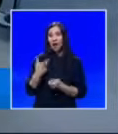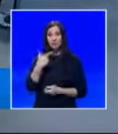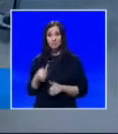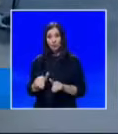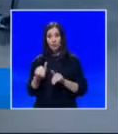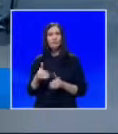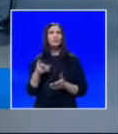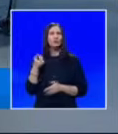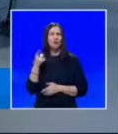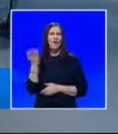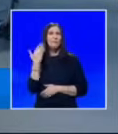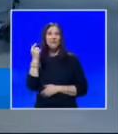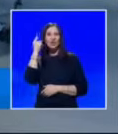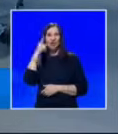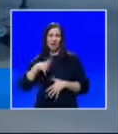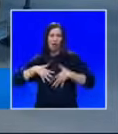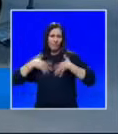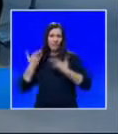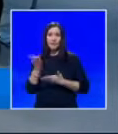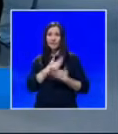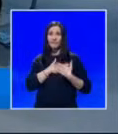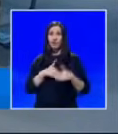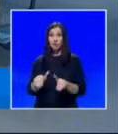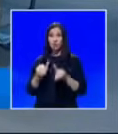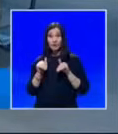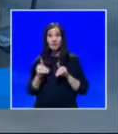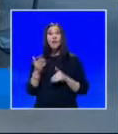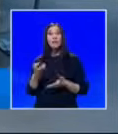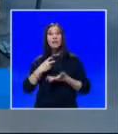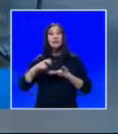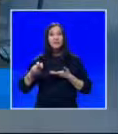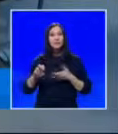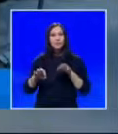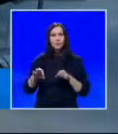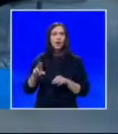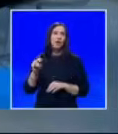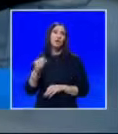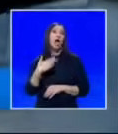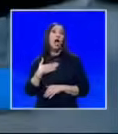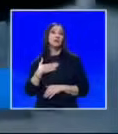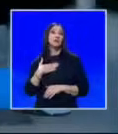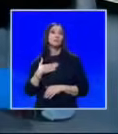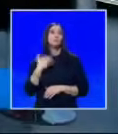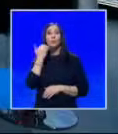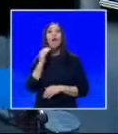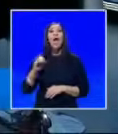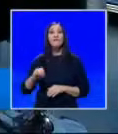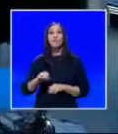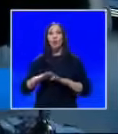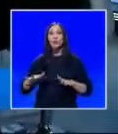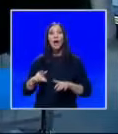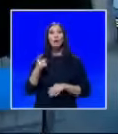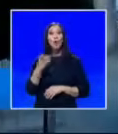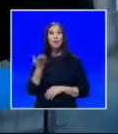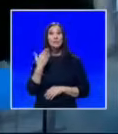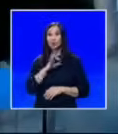да се отдръпнат, защото само беше идеята, да се отвратят техните фенове, да се отдръпнат те, да излязат на избори и да каже, аз съм добрият евроатлантик. Но ако той беше успял в това,